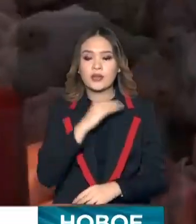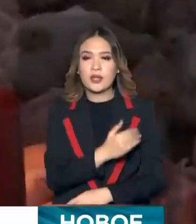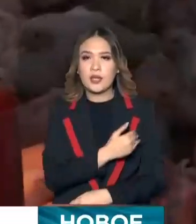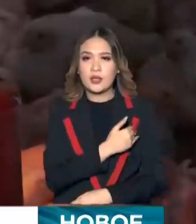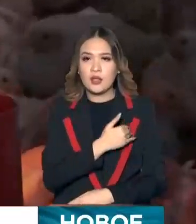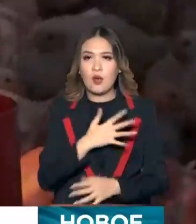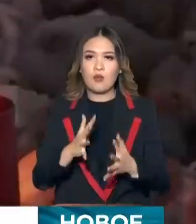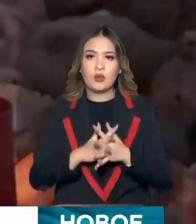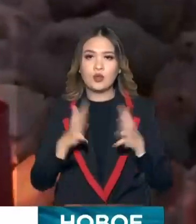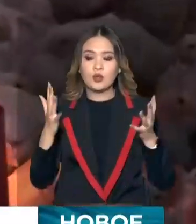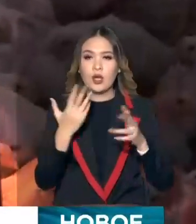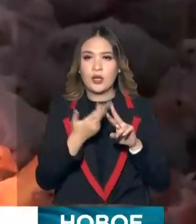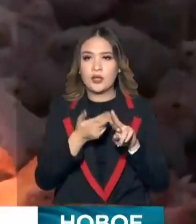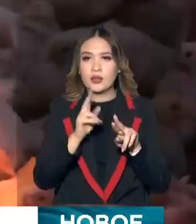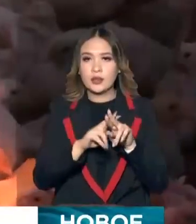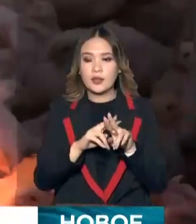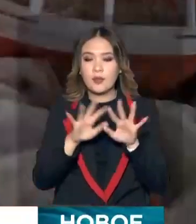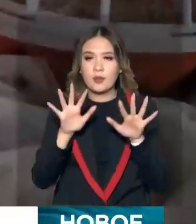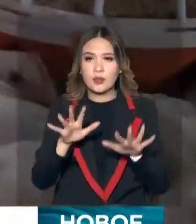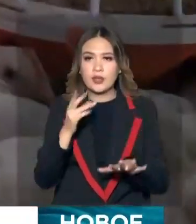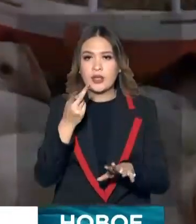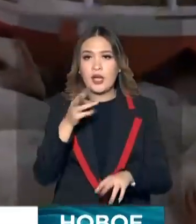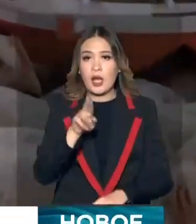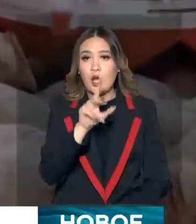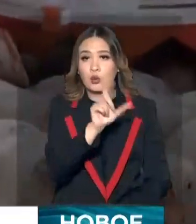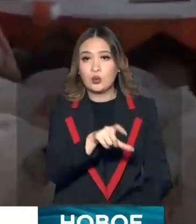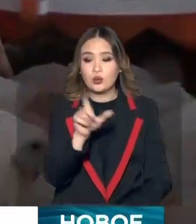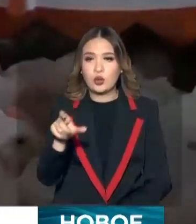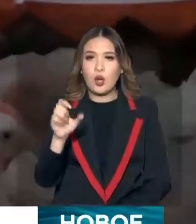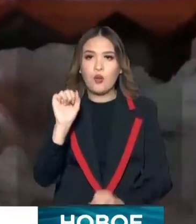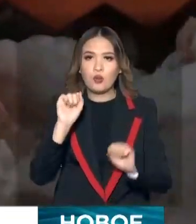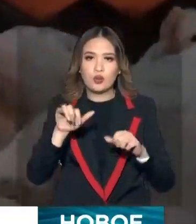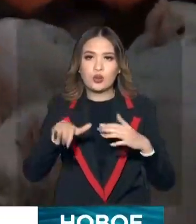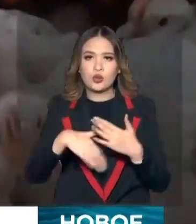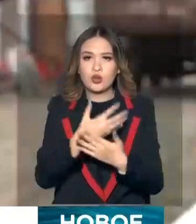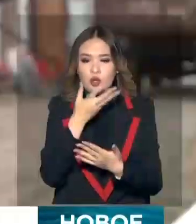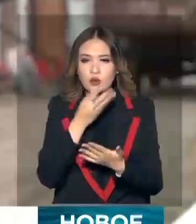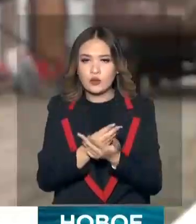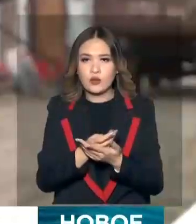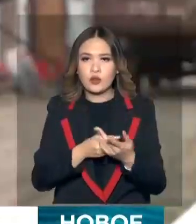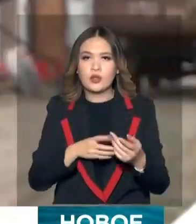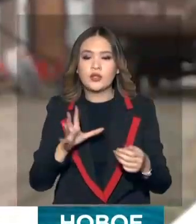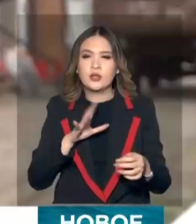причем при поддержке местного населения. Для людей это возможность начать собственное дело.